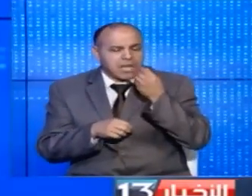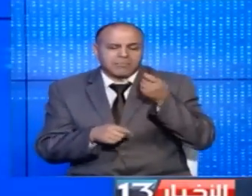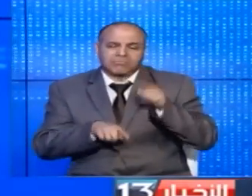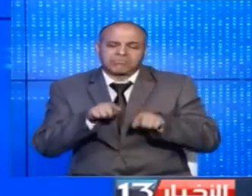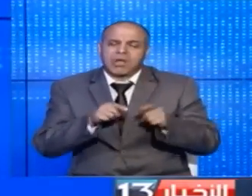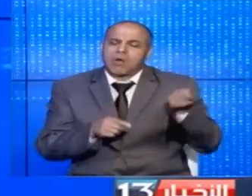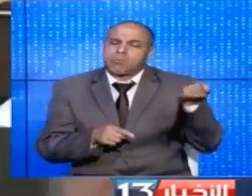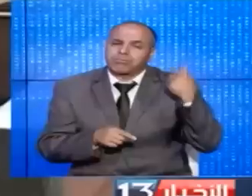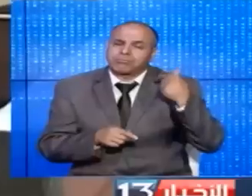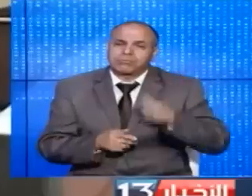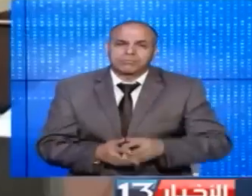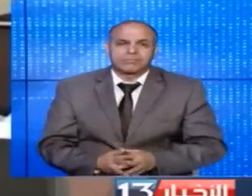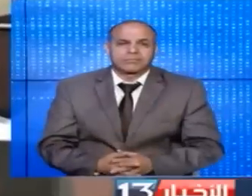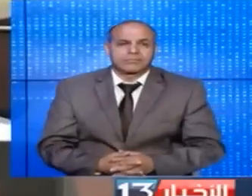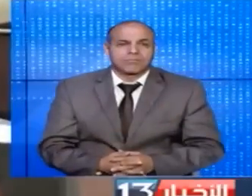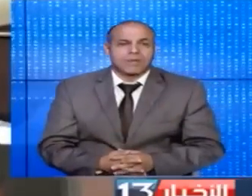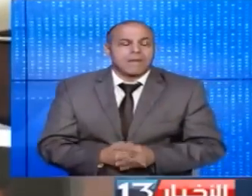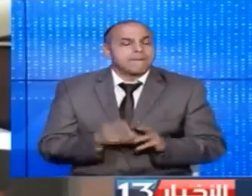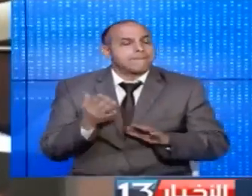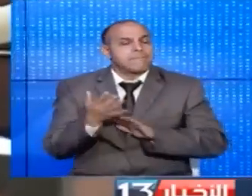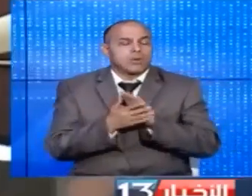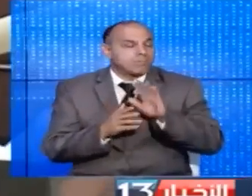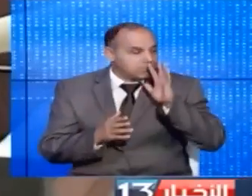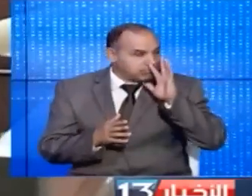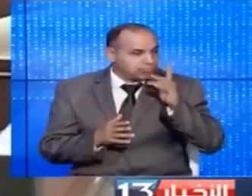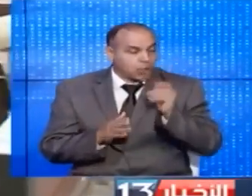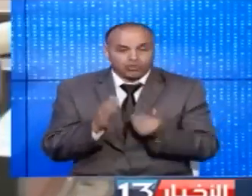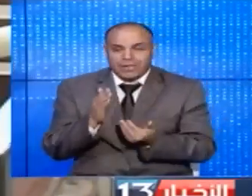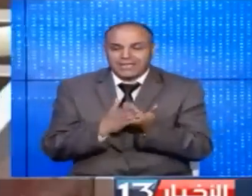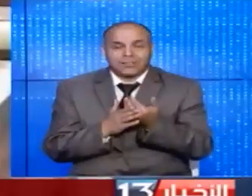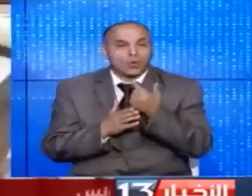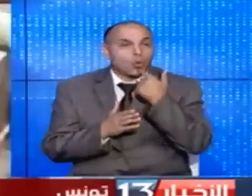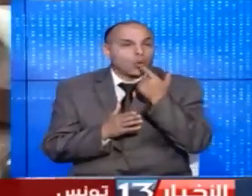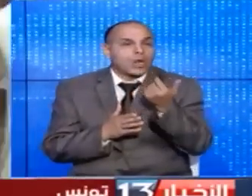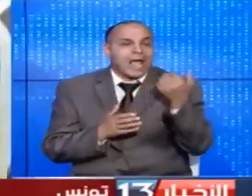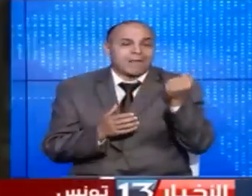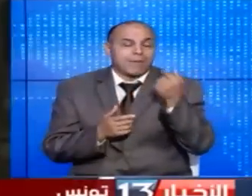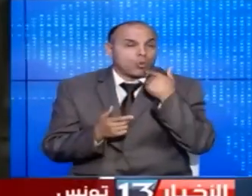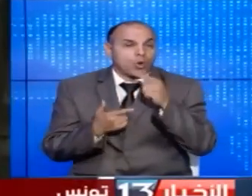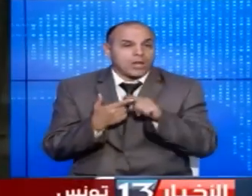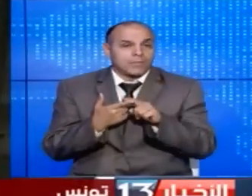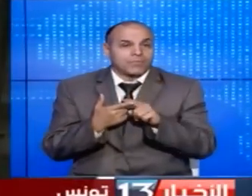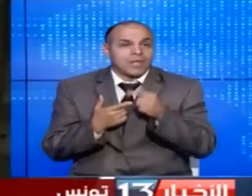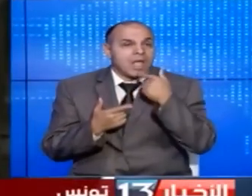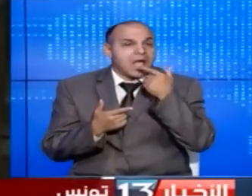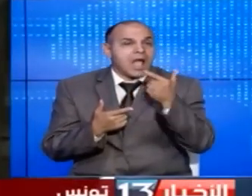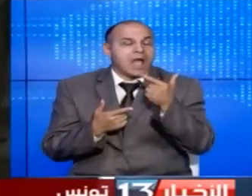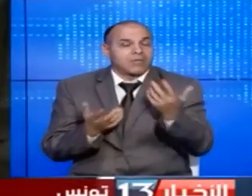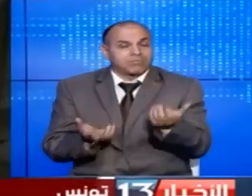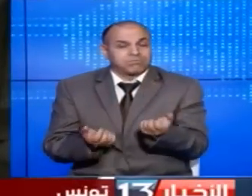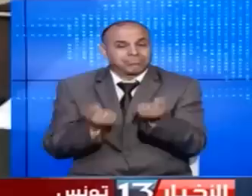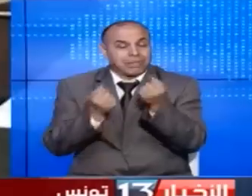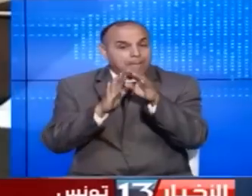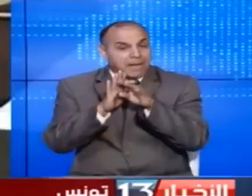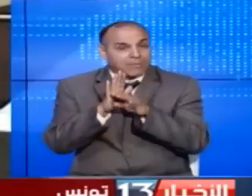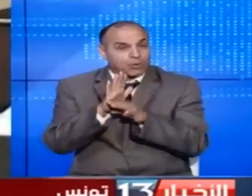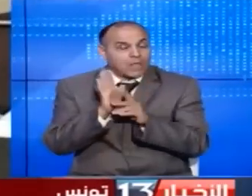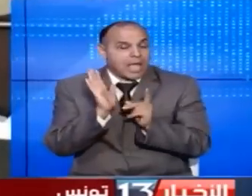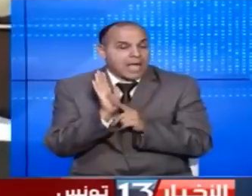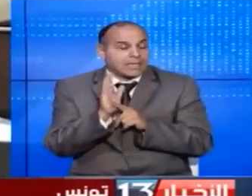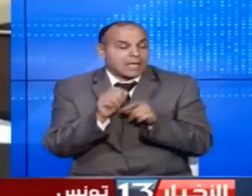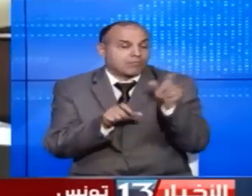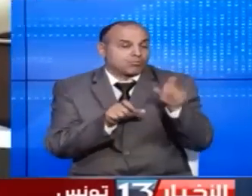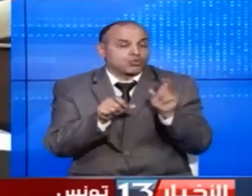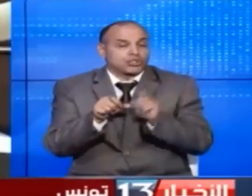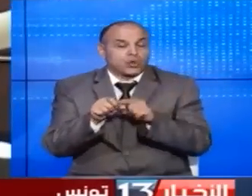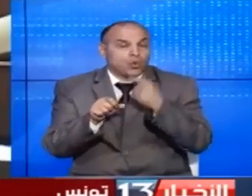الإنتاج. أزمة متوقعة من جديد في قطاع الألبان وضرورة التحرك من أجل إنقاذ المنظومة، هذا ما أكده المشاركون